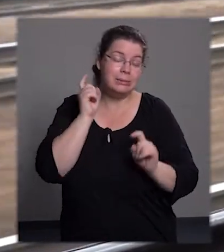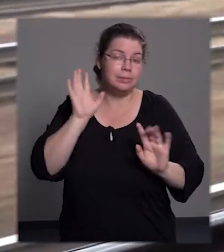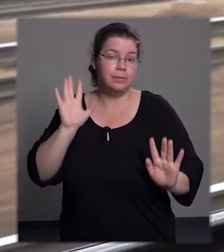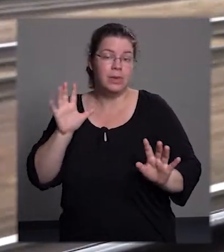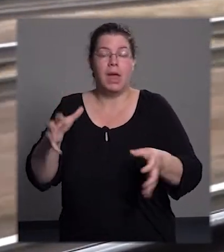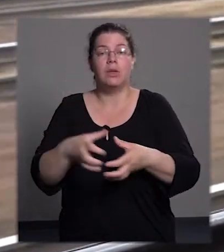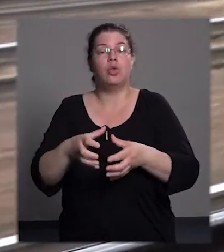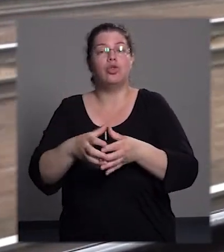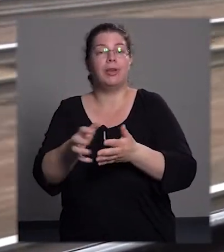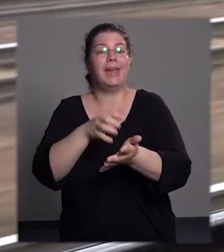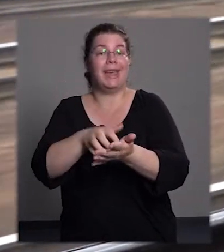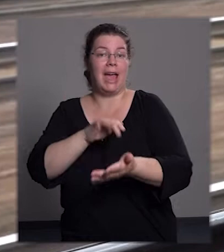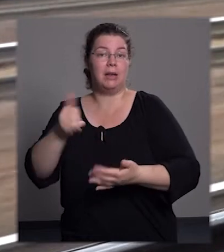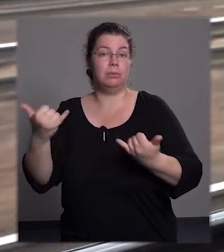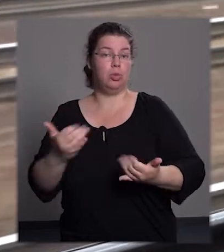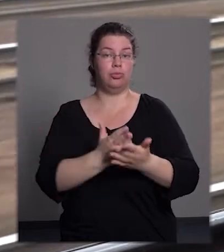most elkezdtük szervezni, és